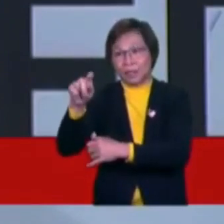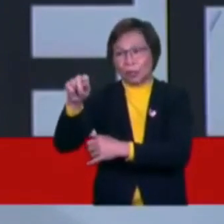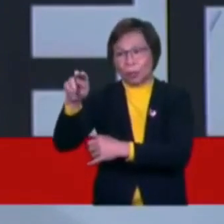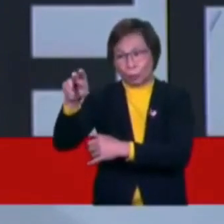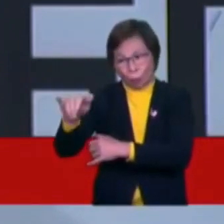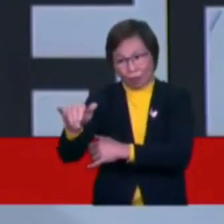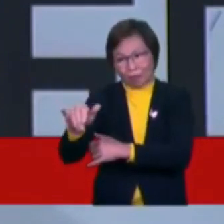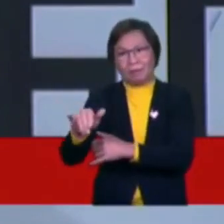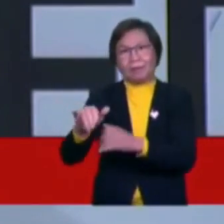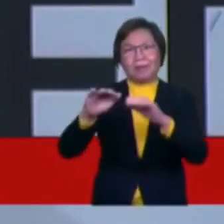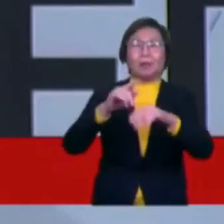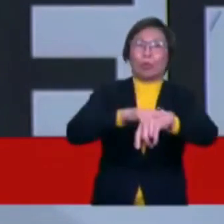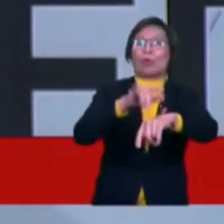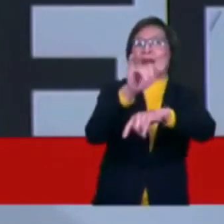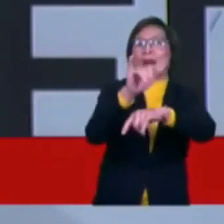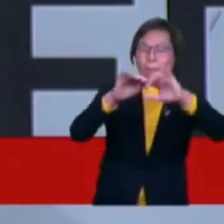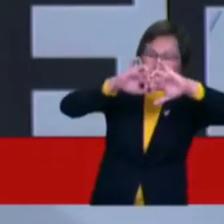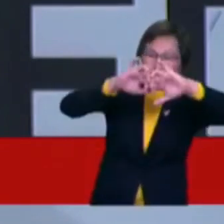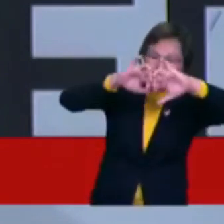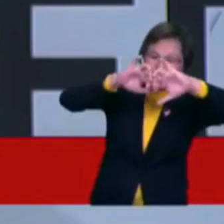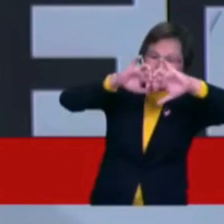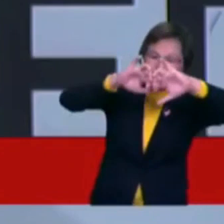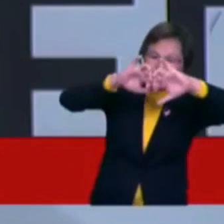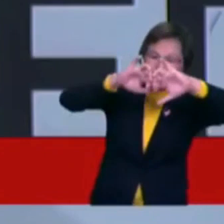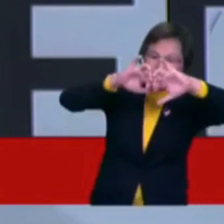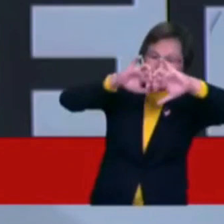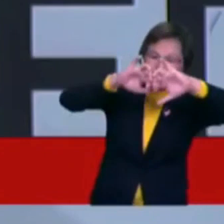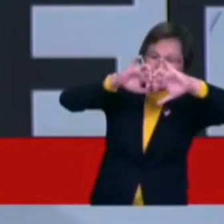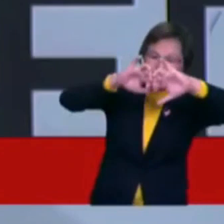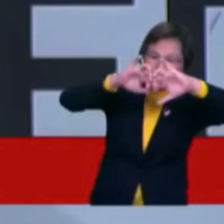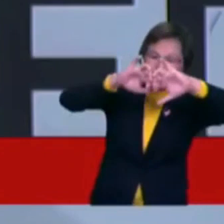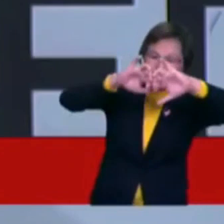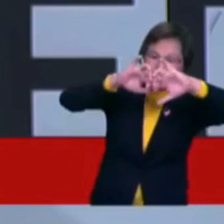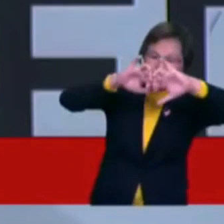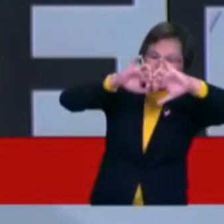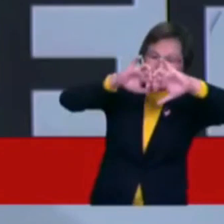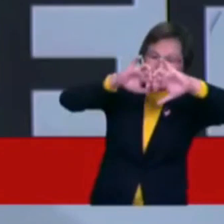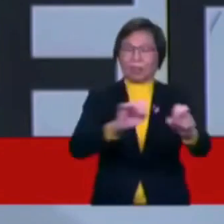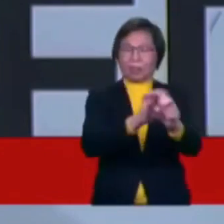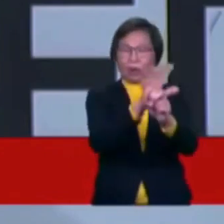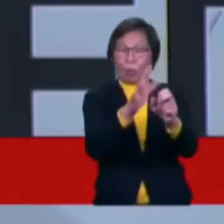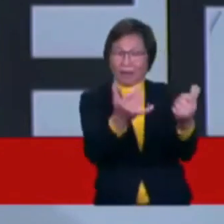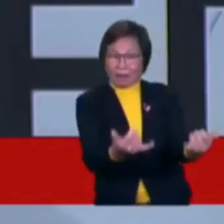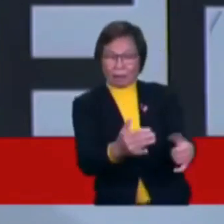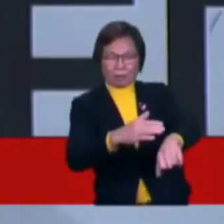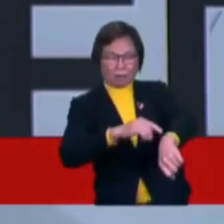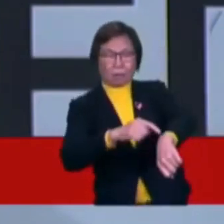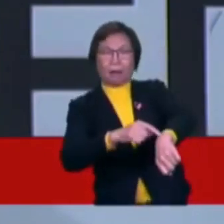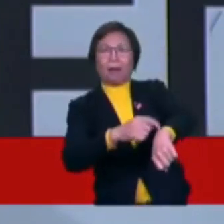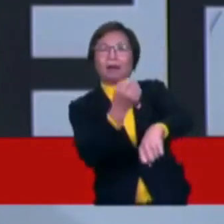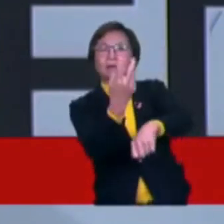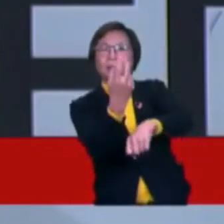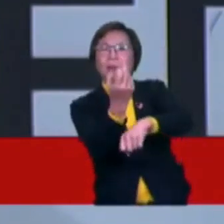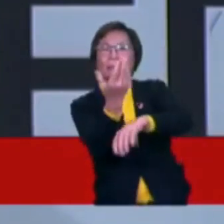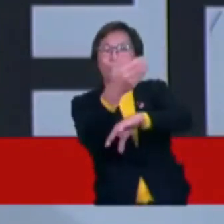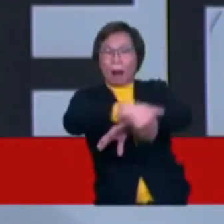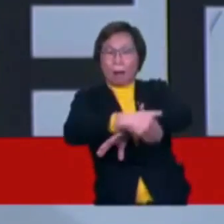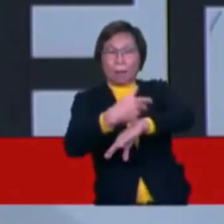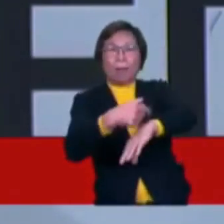https://covidnow.moh.gov.my. Dan data harian terkini akan tersedia di COVID Now selepas jam 12 setiap